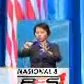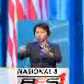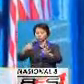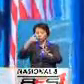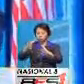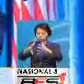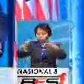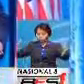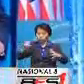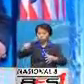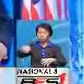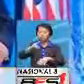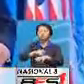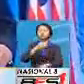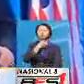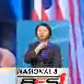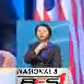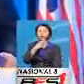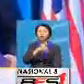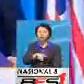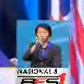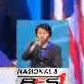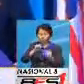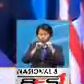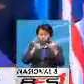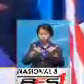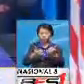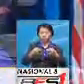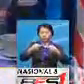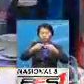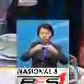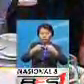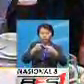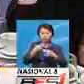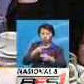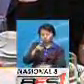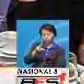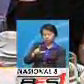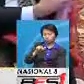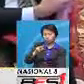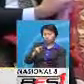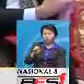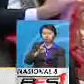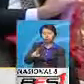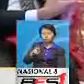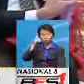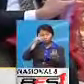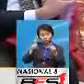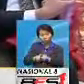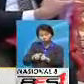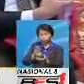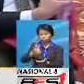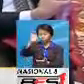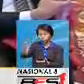mengembangkan operasi di Perak dan sebuah Syarikat komponen elektronik lineya semikondak juga bersetuju menambah nilai